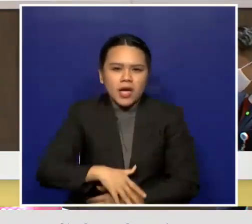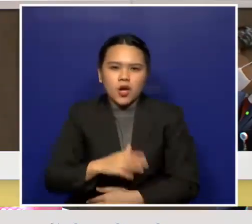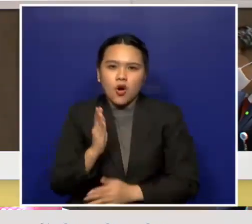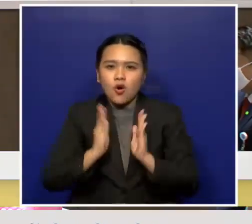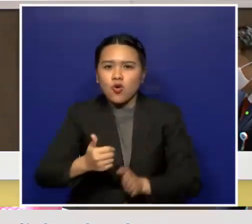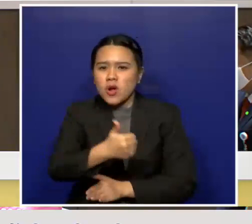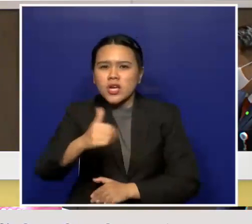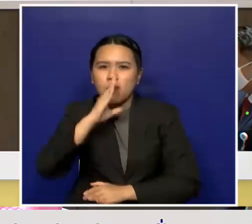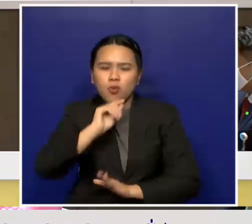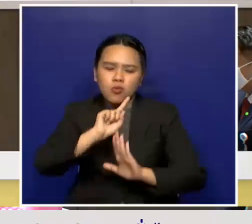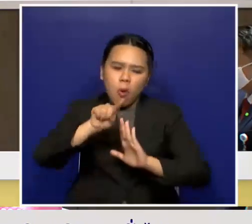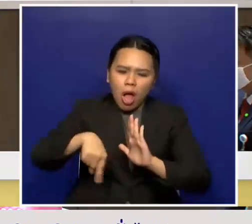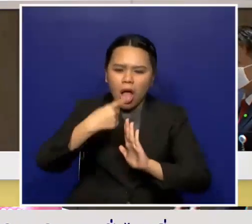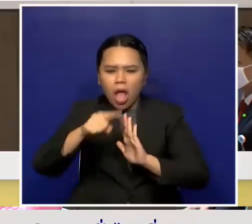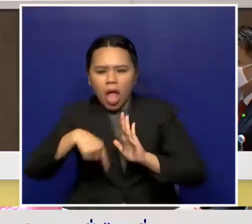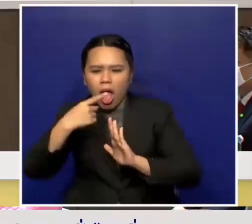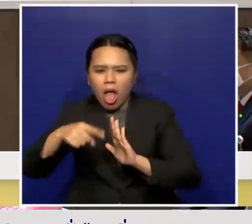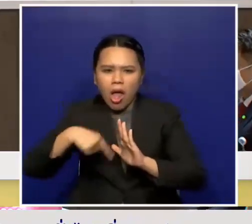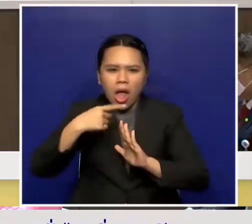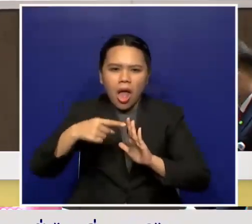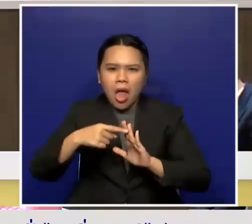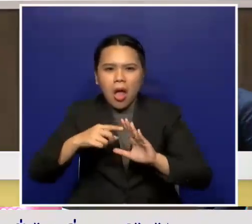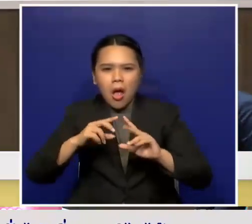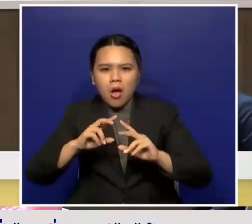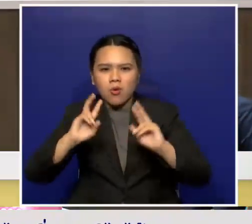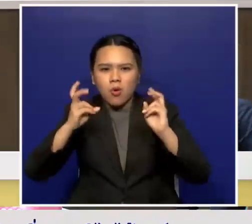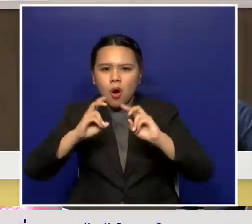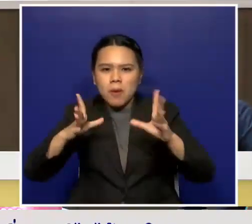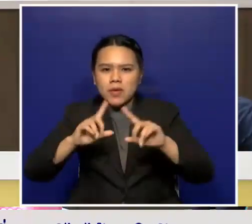ดได้ไร้สาระเลยแต่มีอำนาจไว้ในพรรคมีเส้นเว้ย